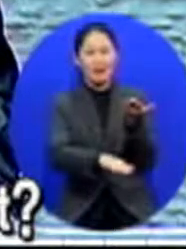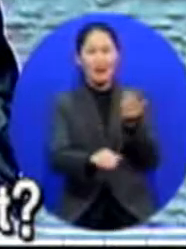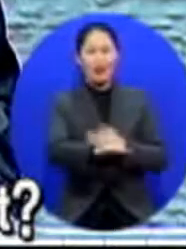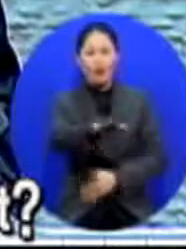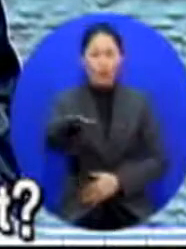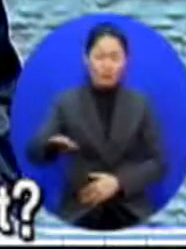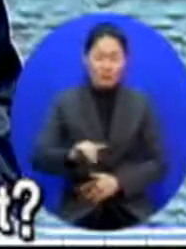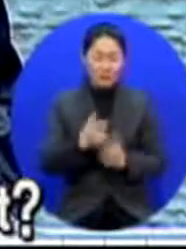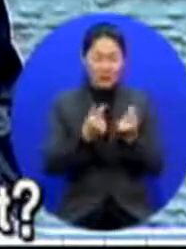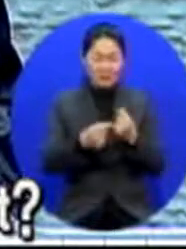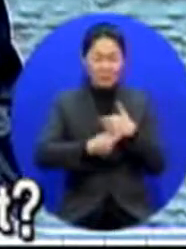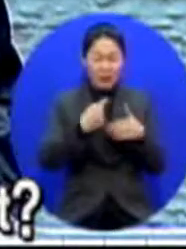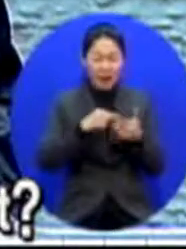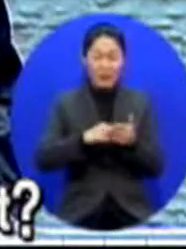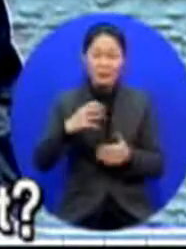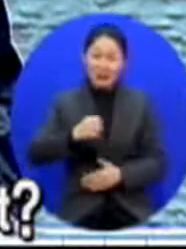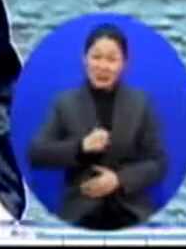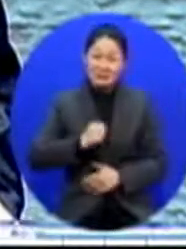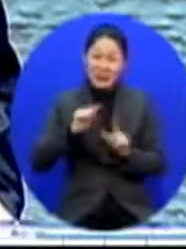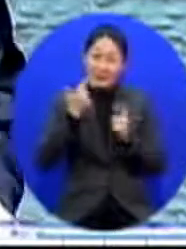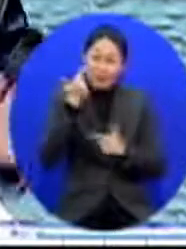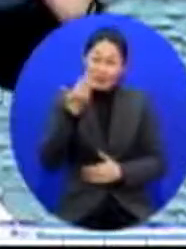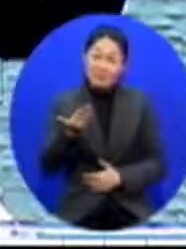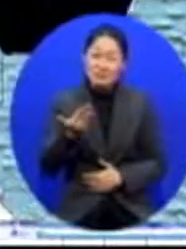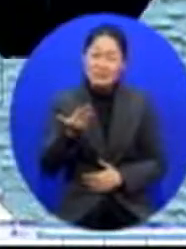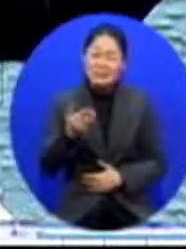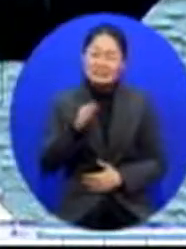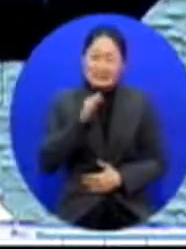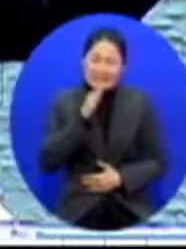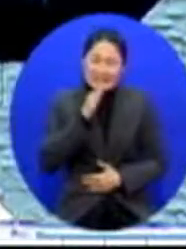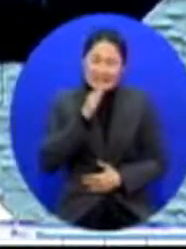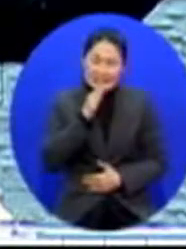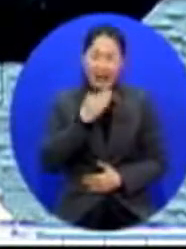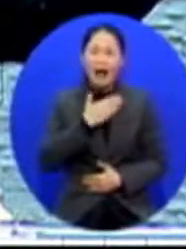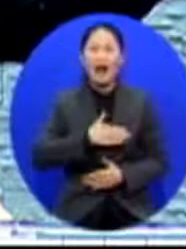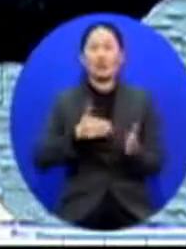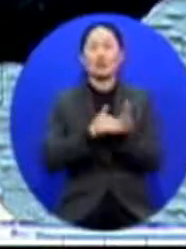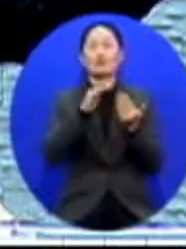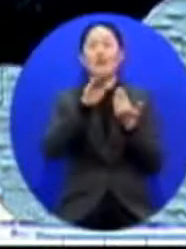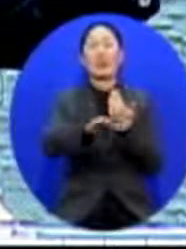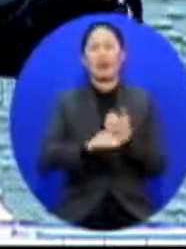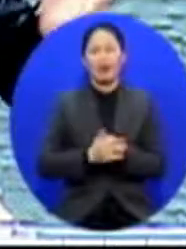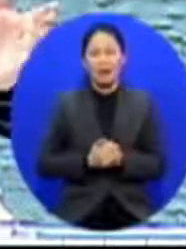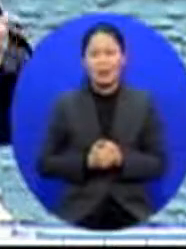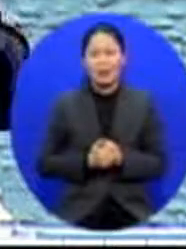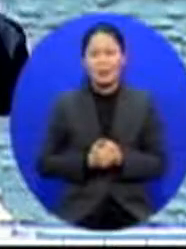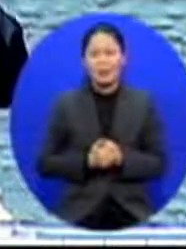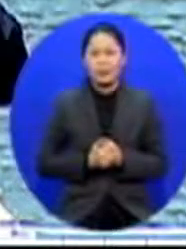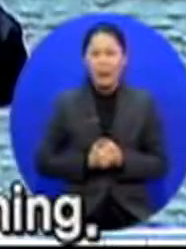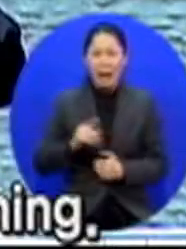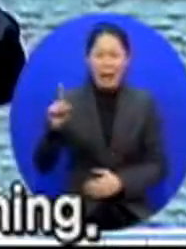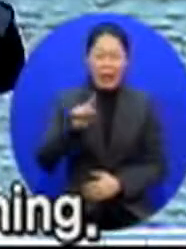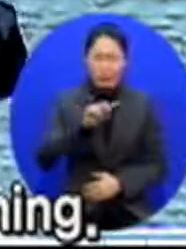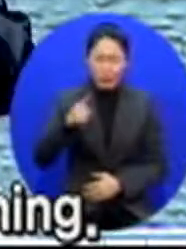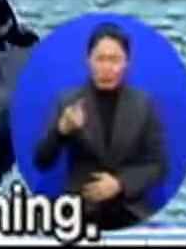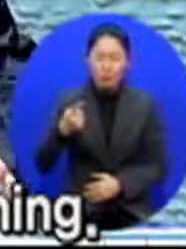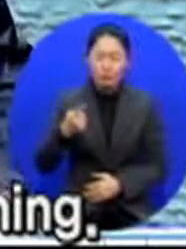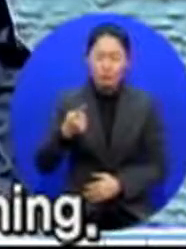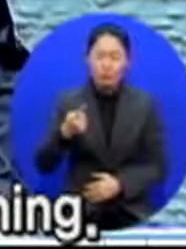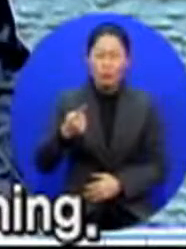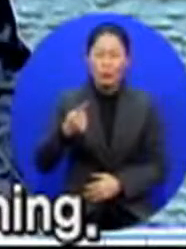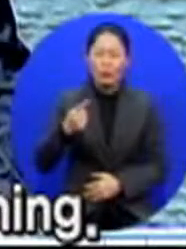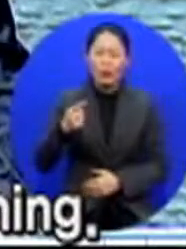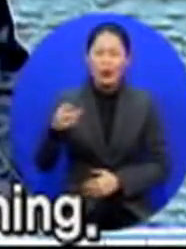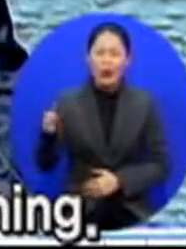여러분은 그런 마음 같지 않으실까 안에 진짜를 알고 난 다음에 아무것도 아니게 될 세상